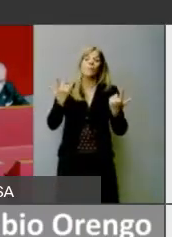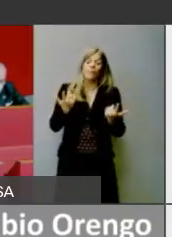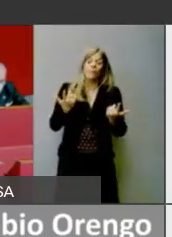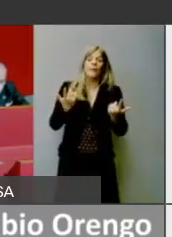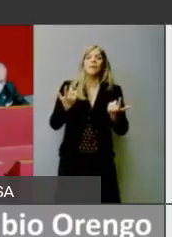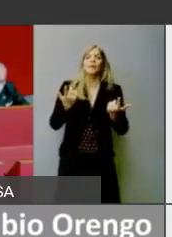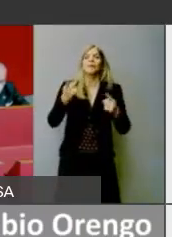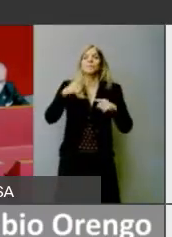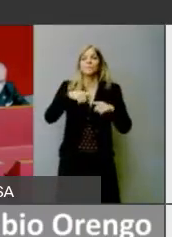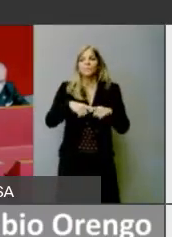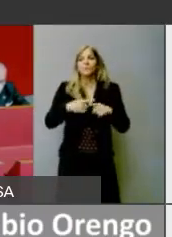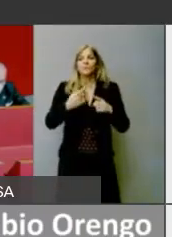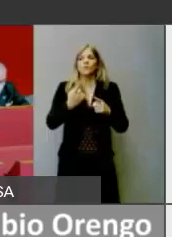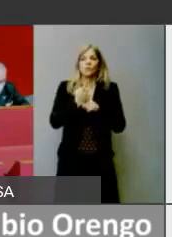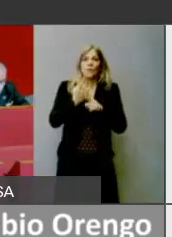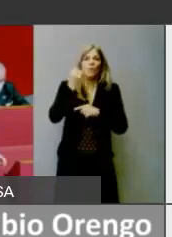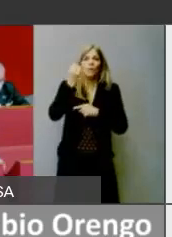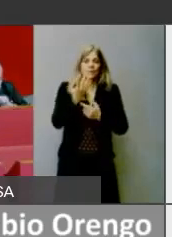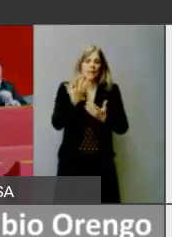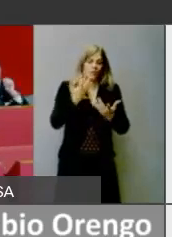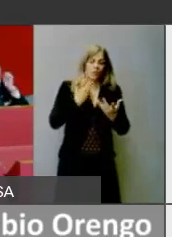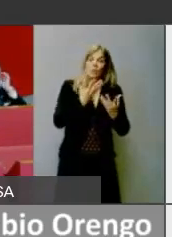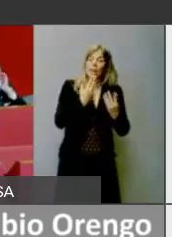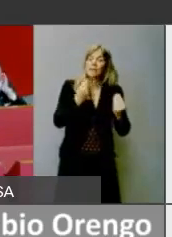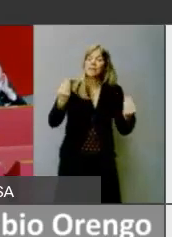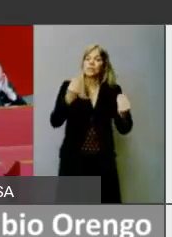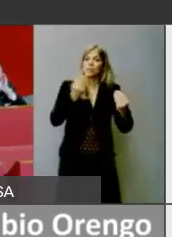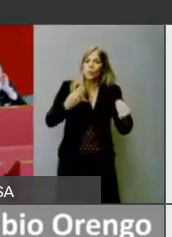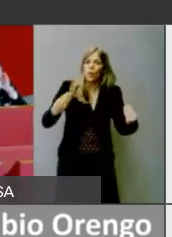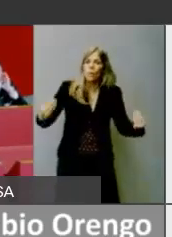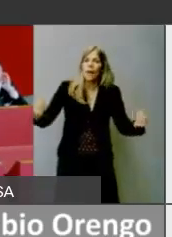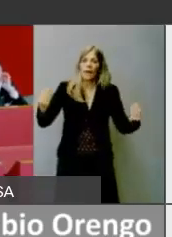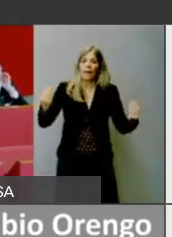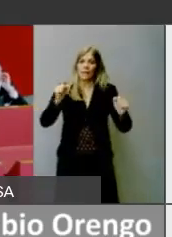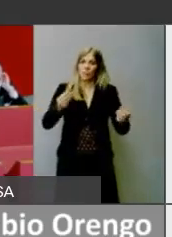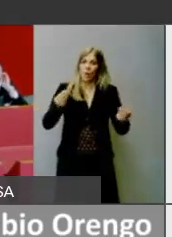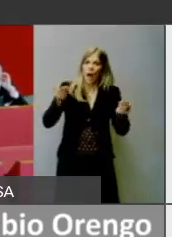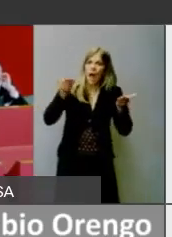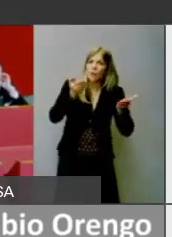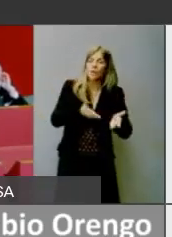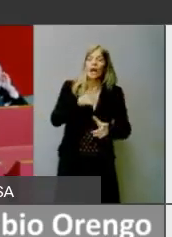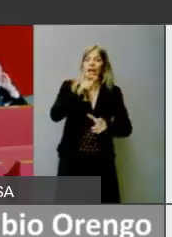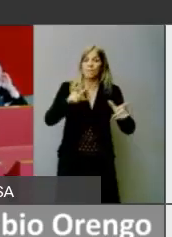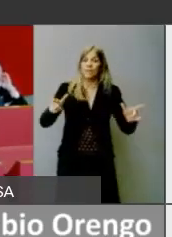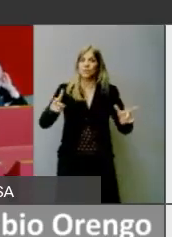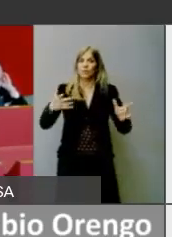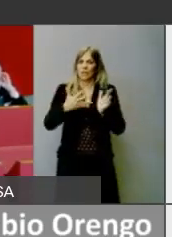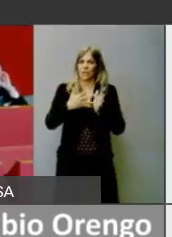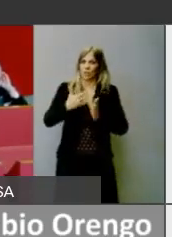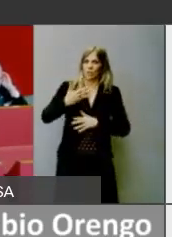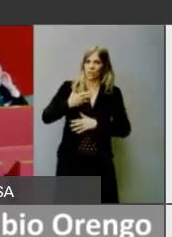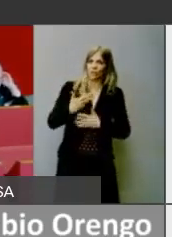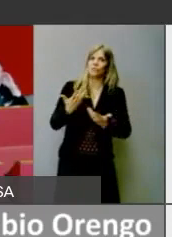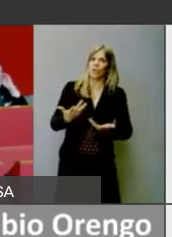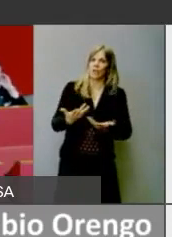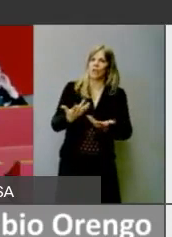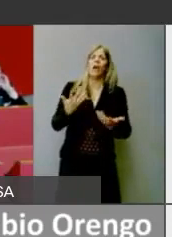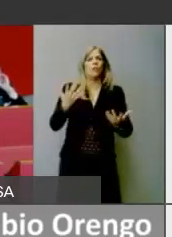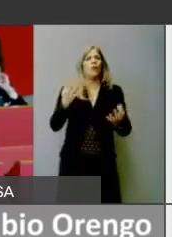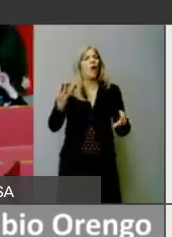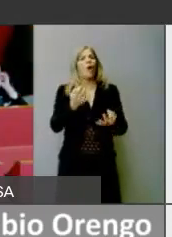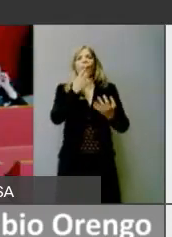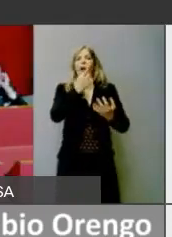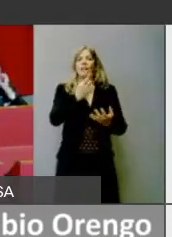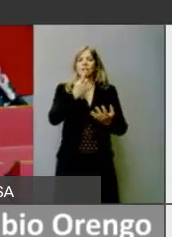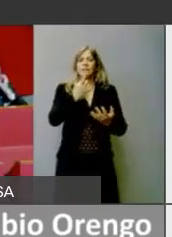agevolare la vita alle persone che hanno queste difficoltà. Per cui ben venga questa iniziativa. Volevo anche cogliere l'occasione